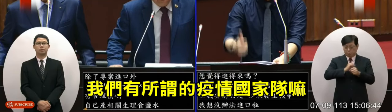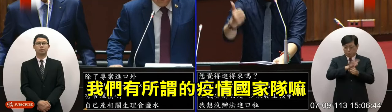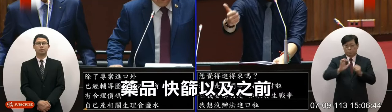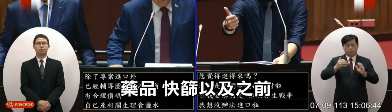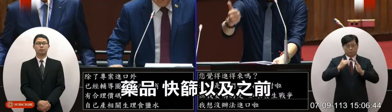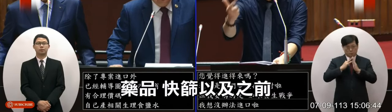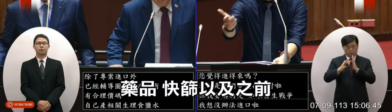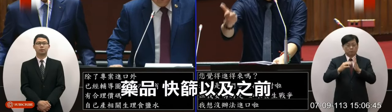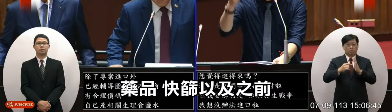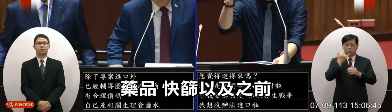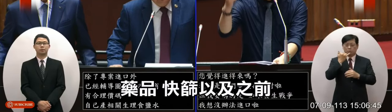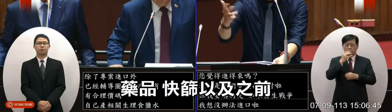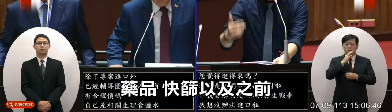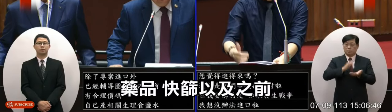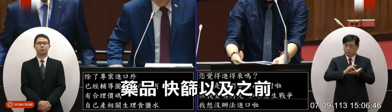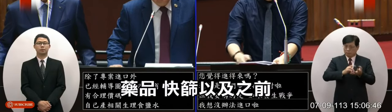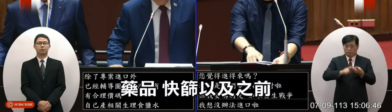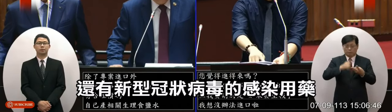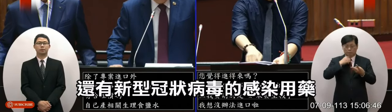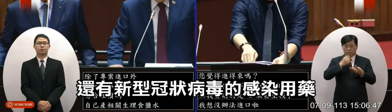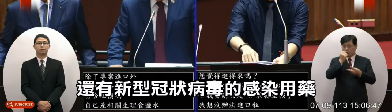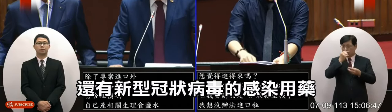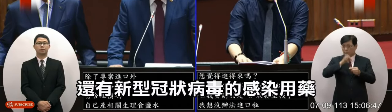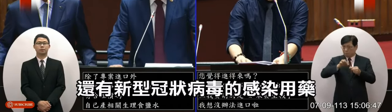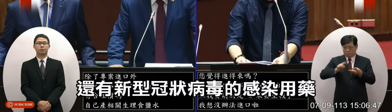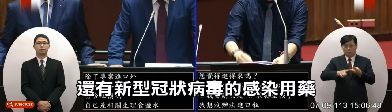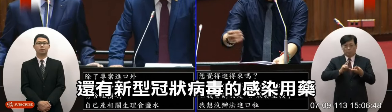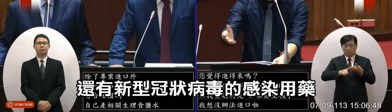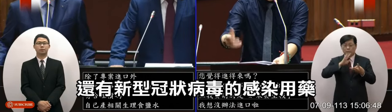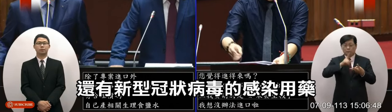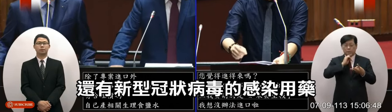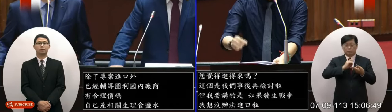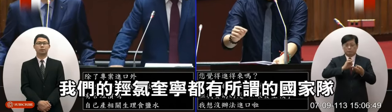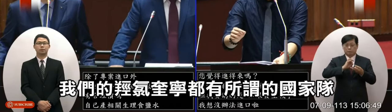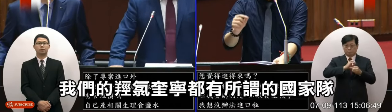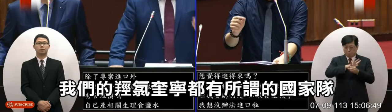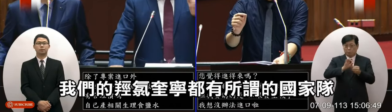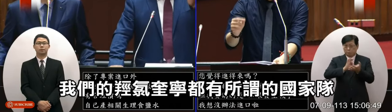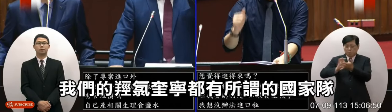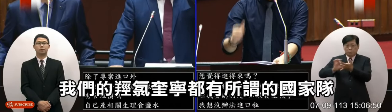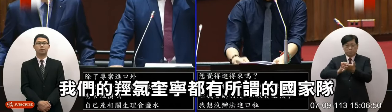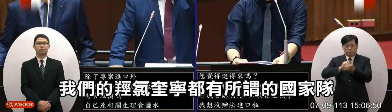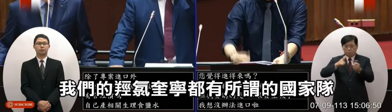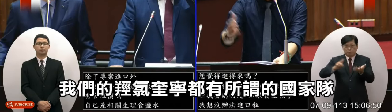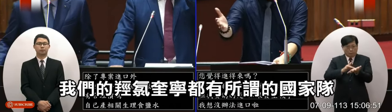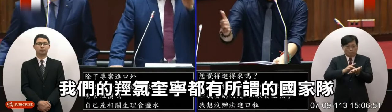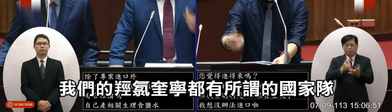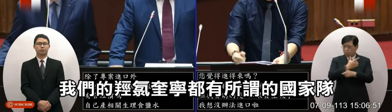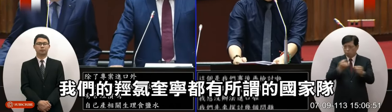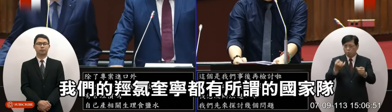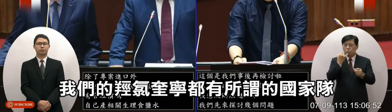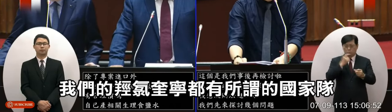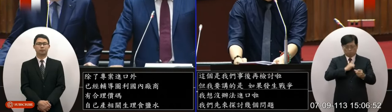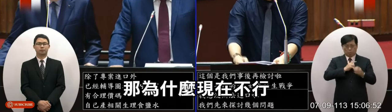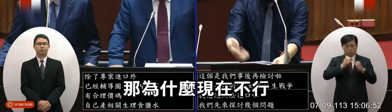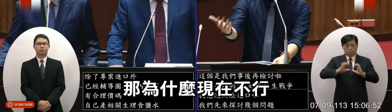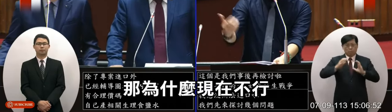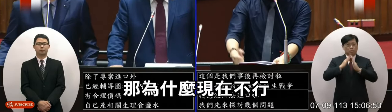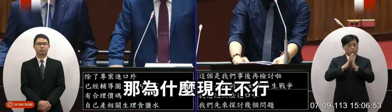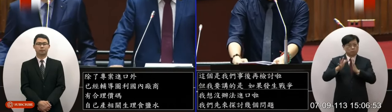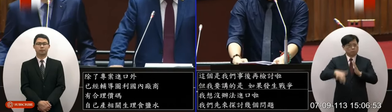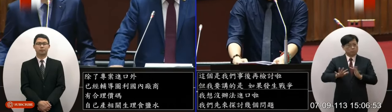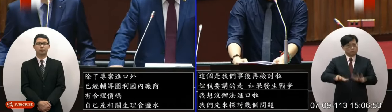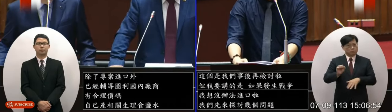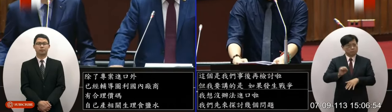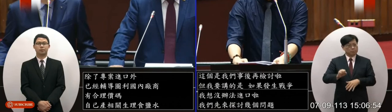家队嘛，药品、快筛，以及之前还有新型冠状病毒的感染用药，我们的羟氯喹宁都有所谓的国家队，那为什么现在